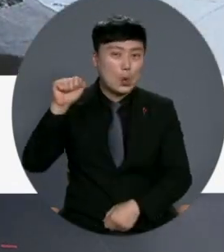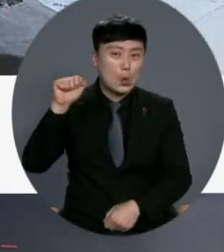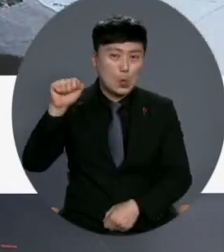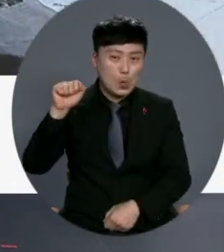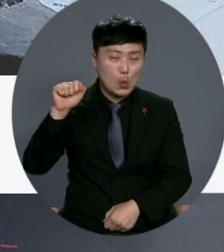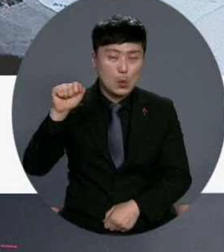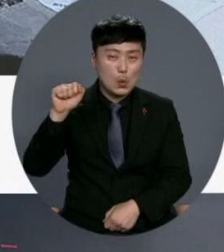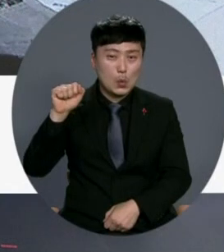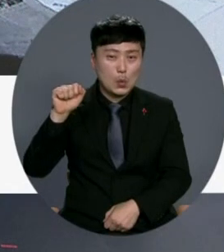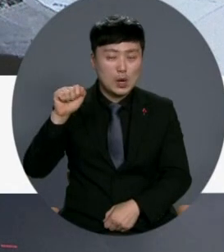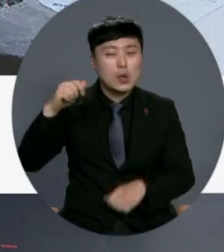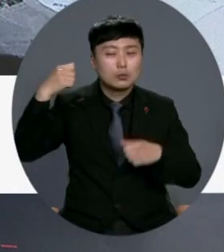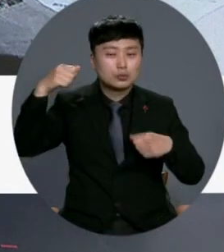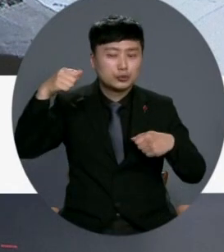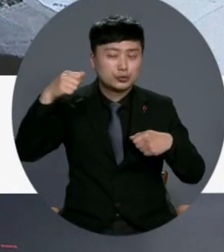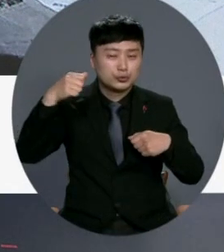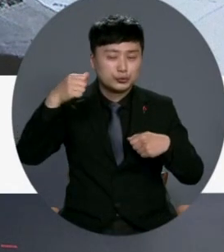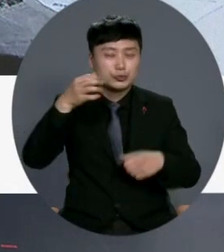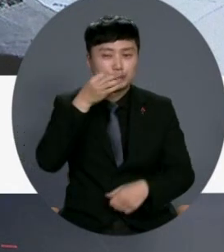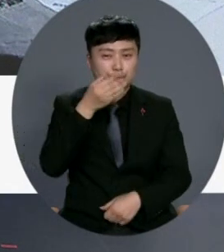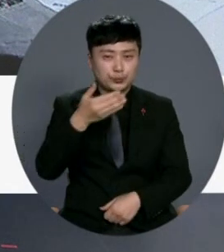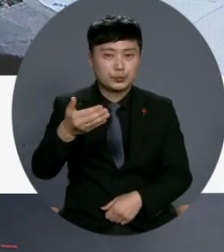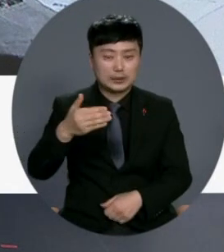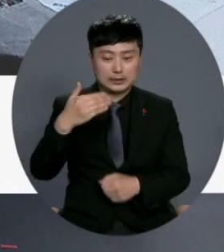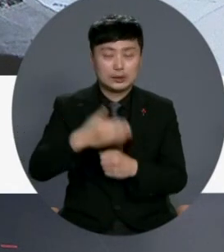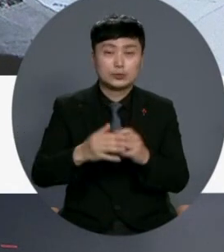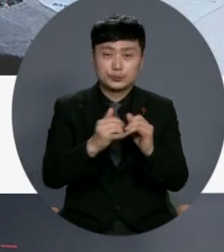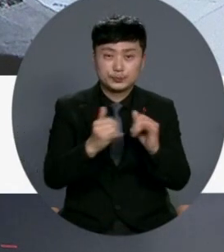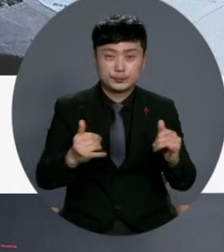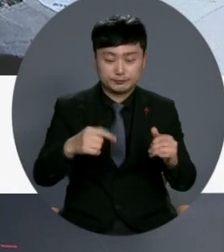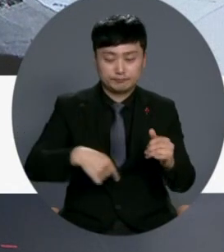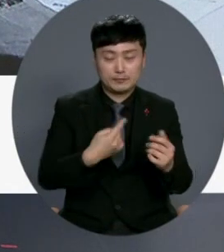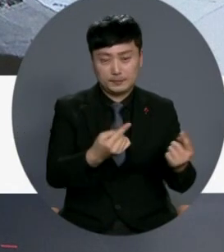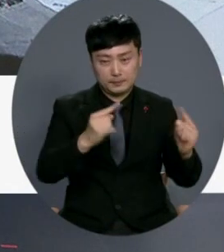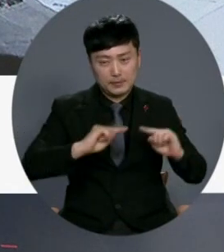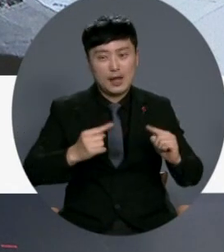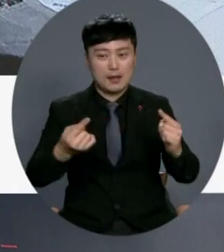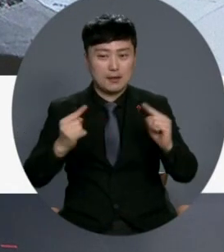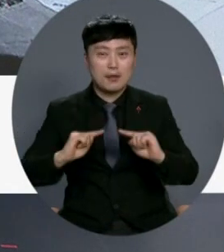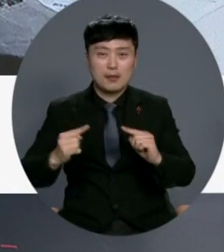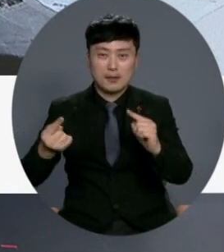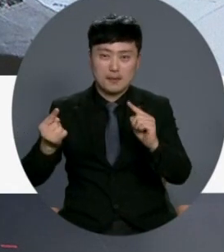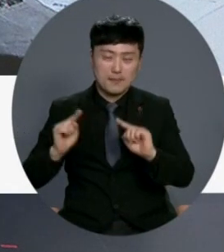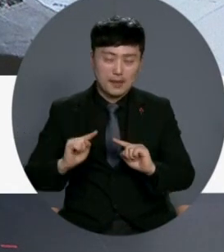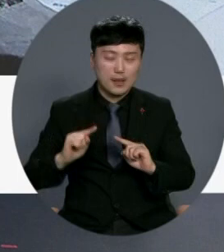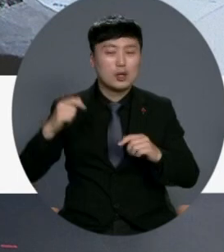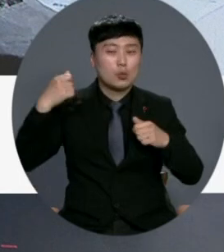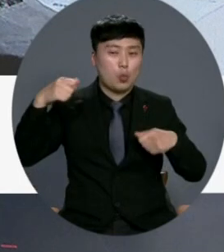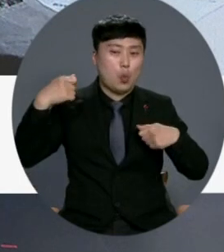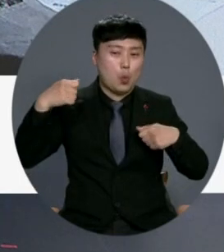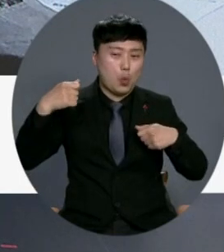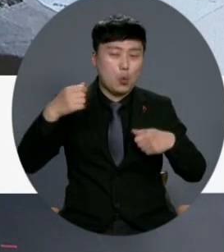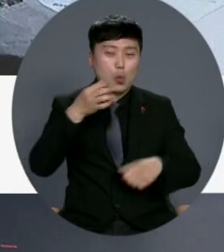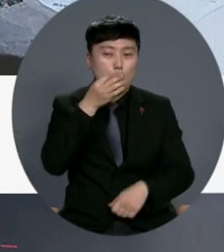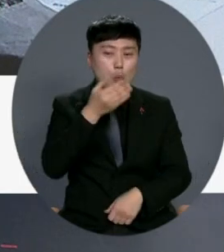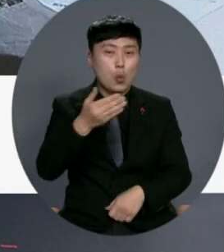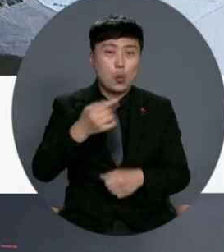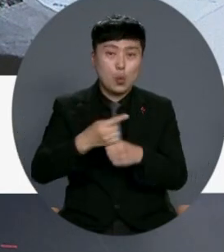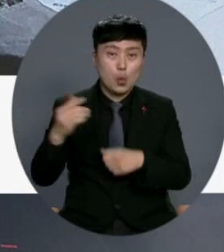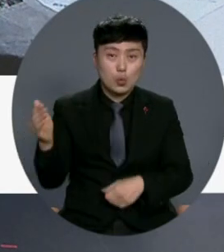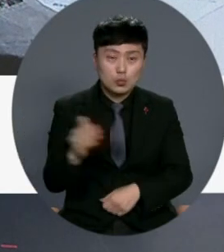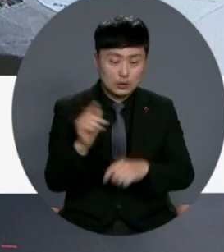선을 보입니다. 처음으로 대구에 살고 있는 시민들이 자발적으로 작품에 참여해 의미를 더하고 있는데요.